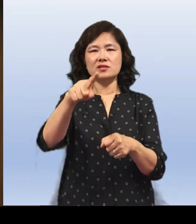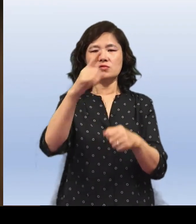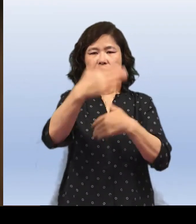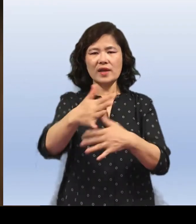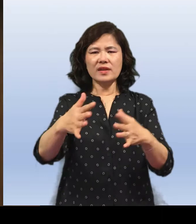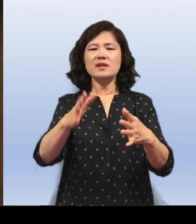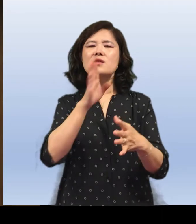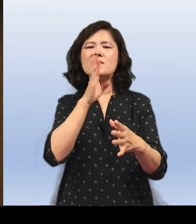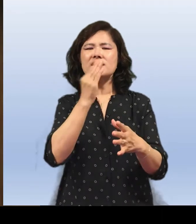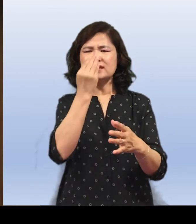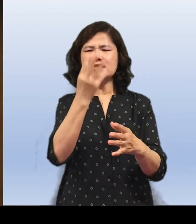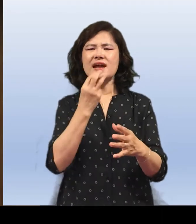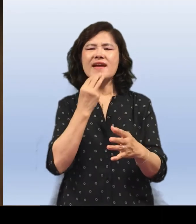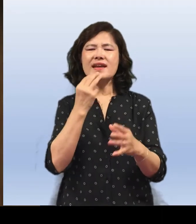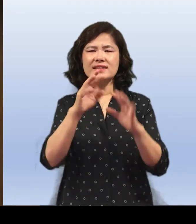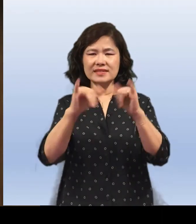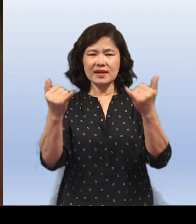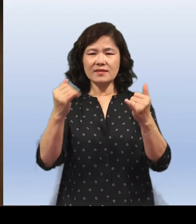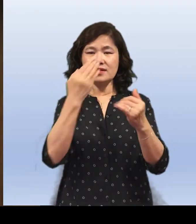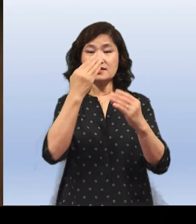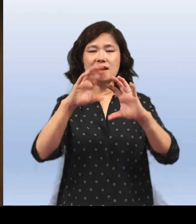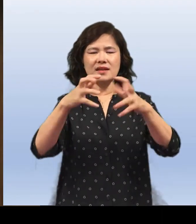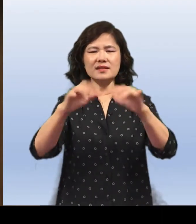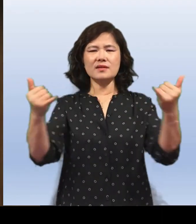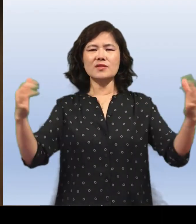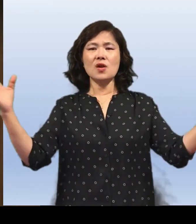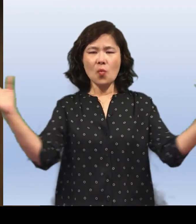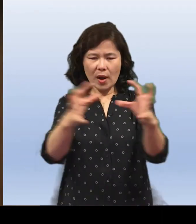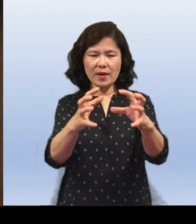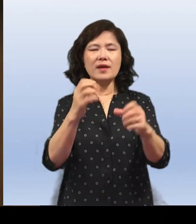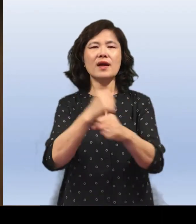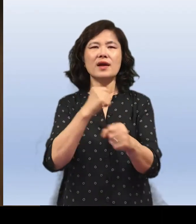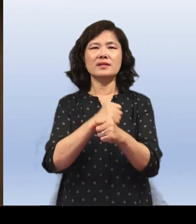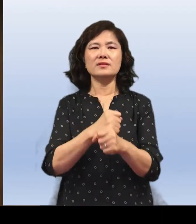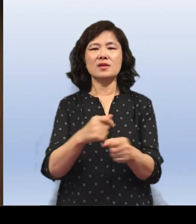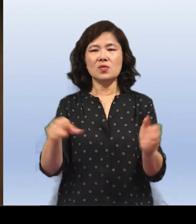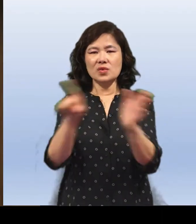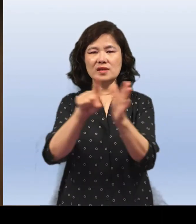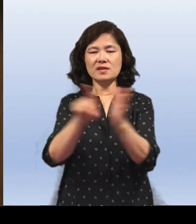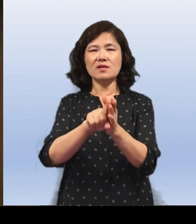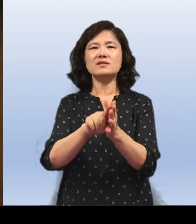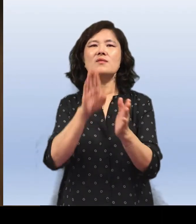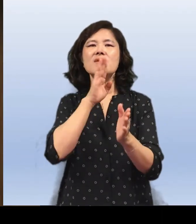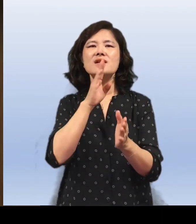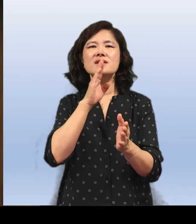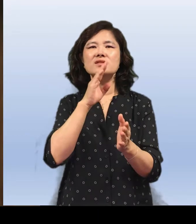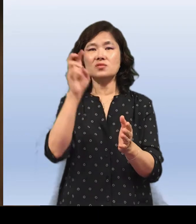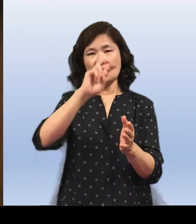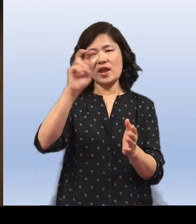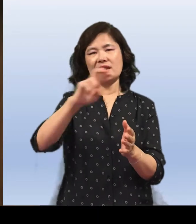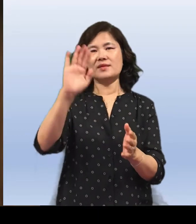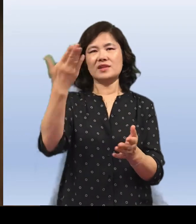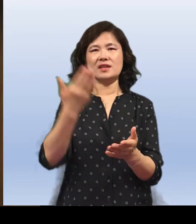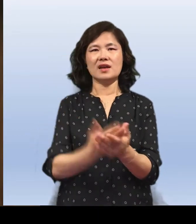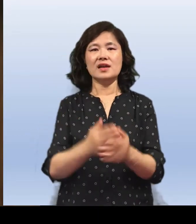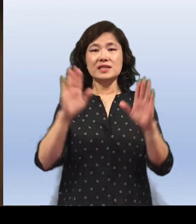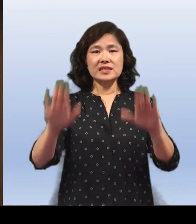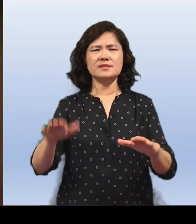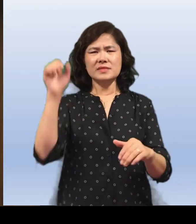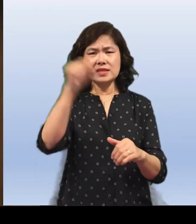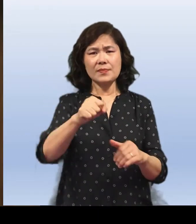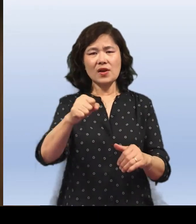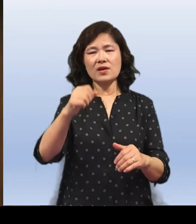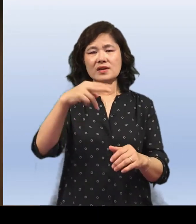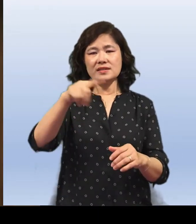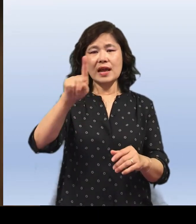연합이 회복된 기쁨을 노래한 시라고 보고 있습니다. 저희는 지금 새벽 예배 시간에 사무엘하 말씀을